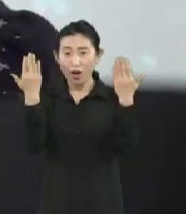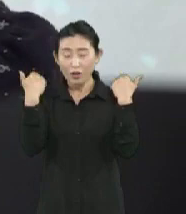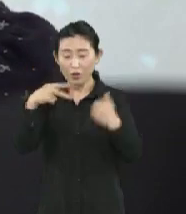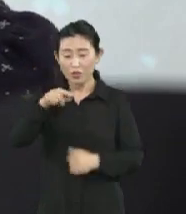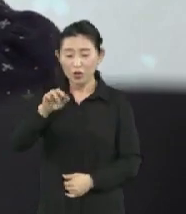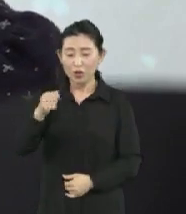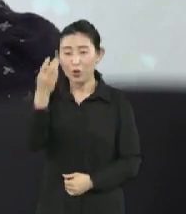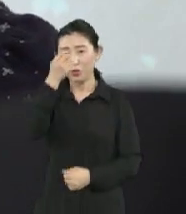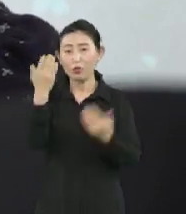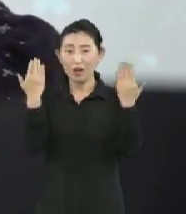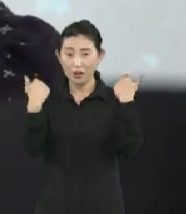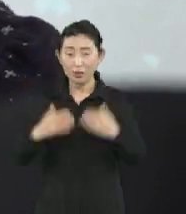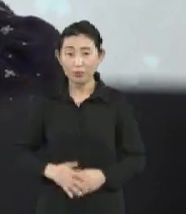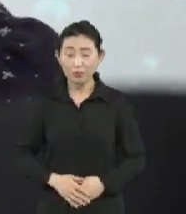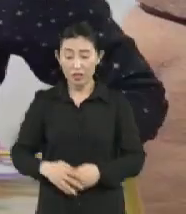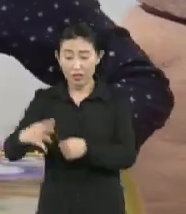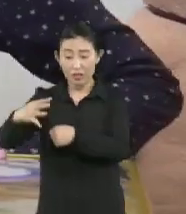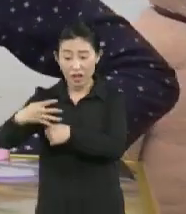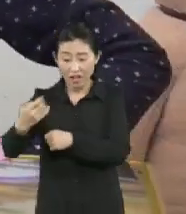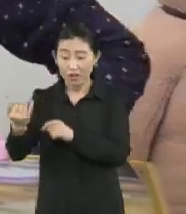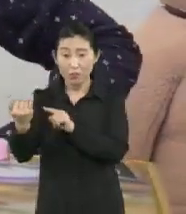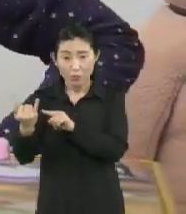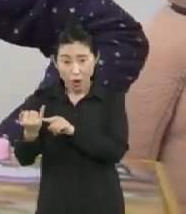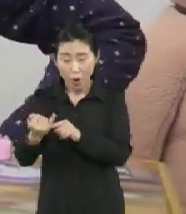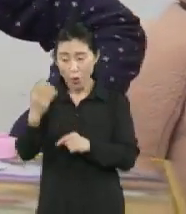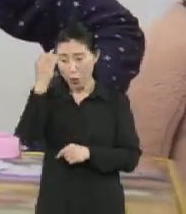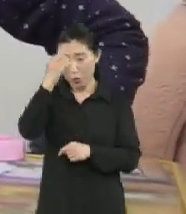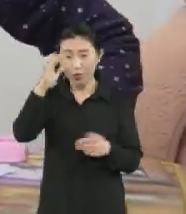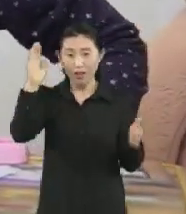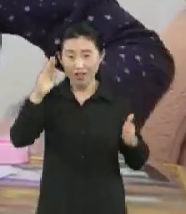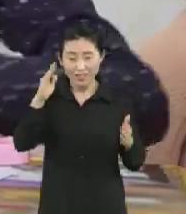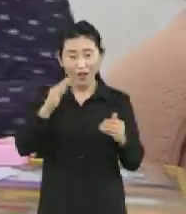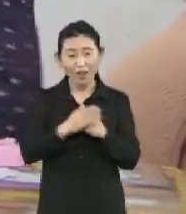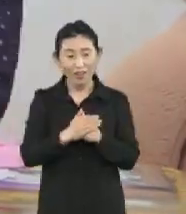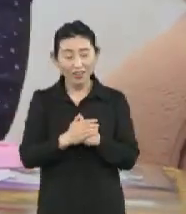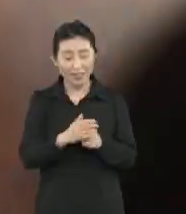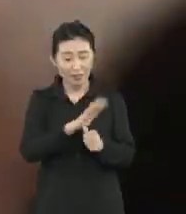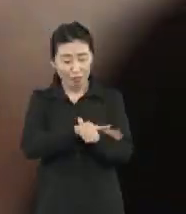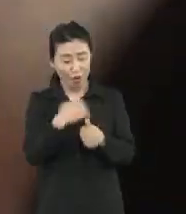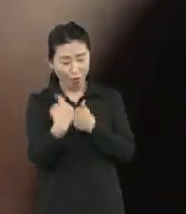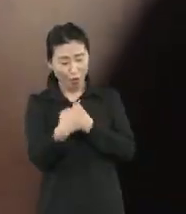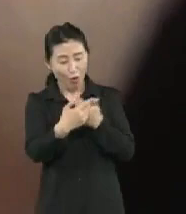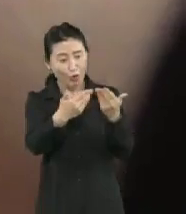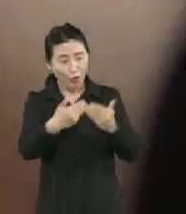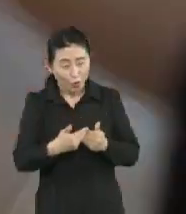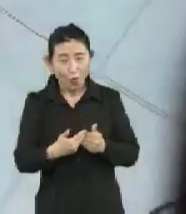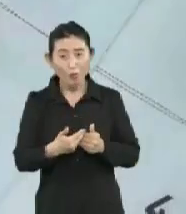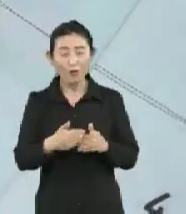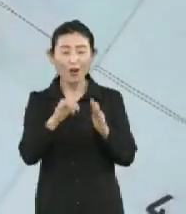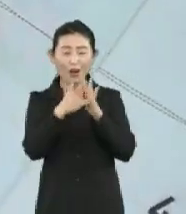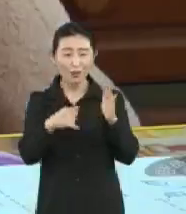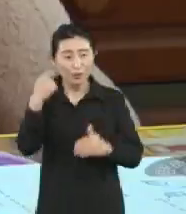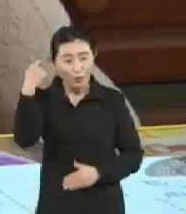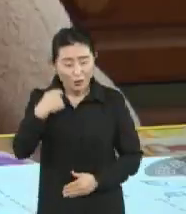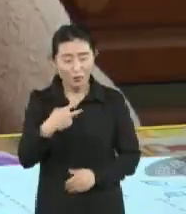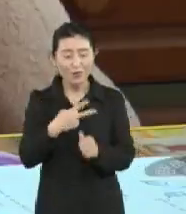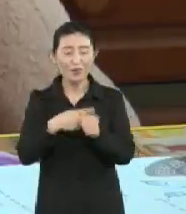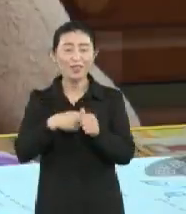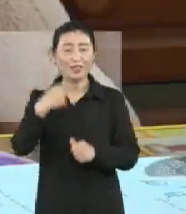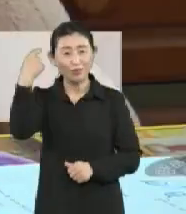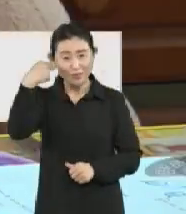있습니다. 초등학교 4학년 윤서에게 고등학생 언니들은 또 다른 가족이자 선생님입니다.